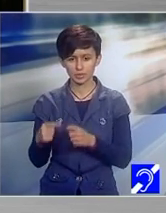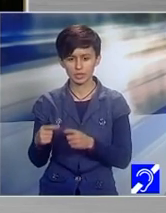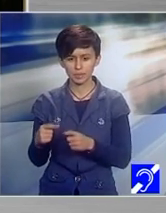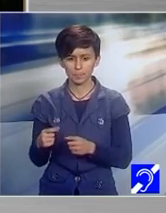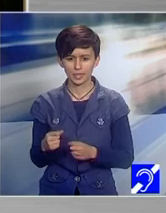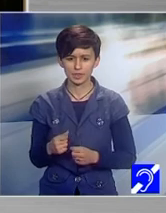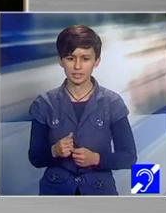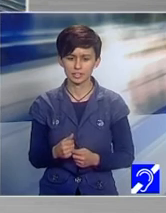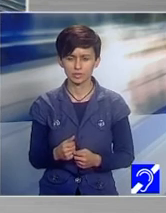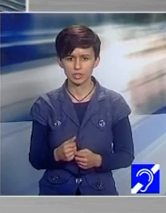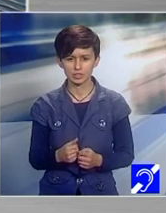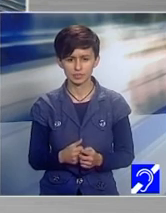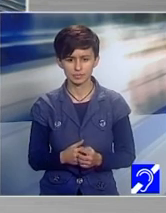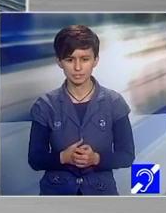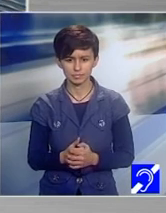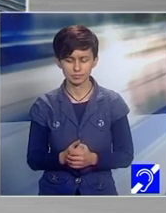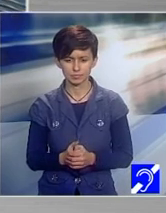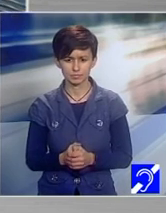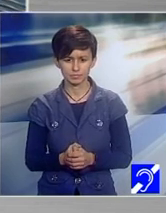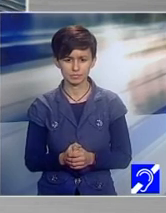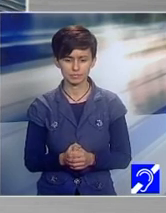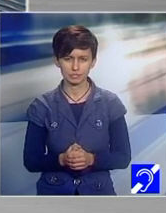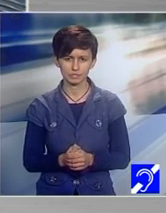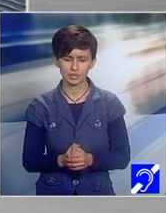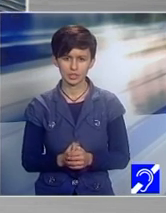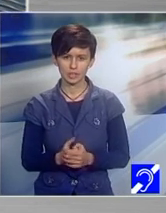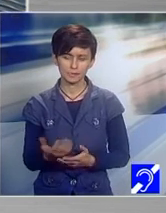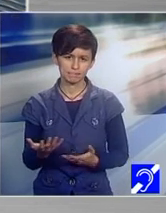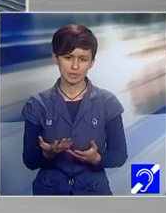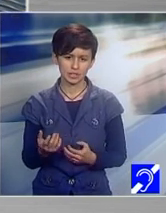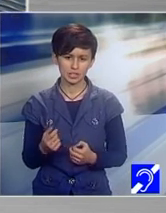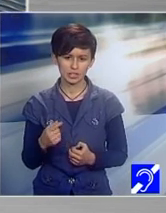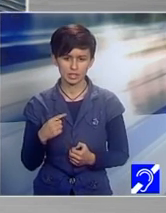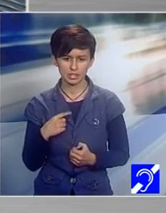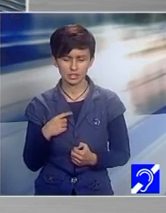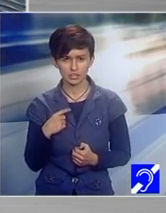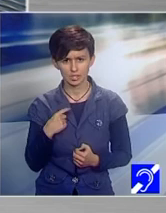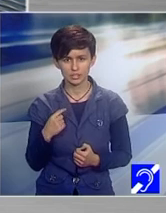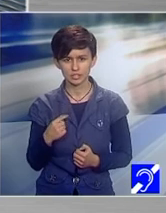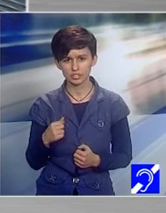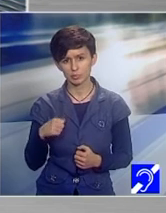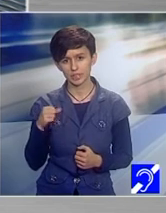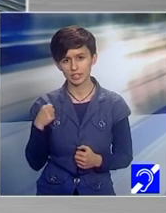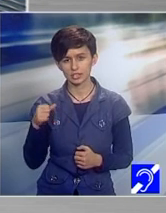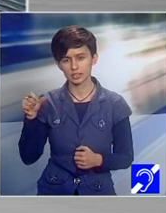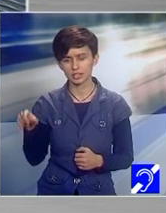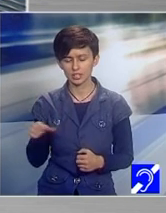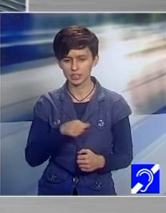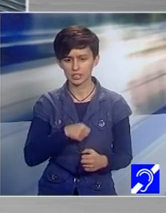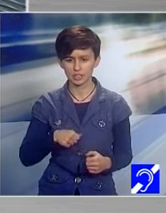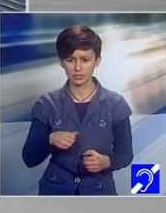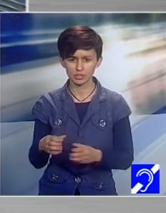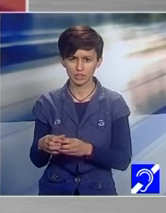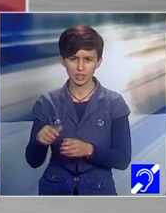se află în această situație. Atunci, care cel mai tânăr, câți ani are cel mai tânăr chirurg din echipa dumneavoastră? Din echipa